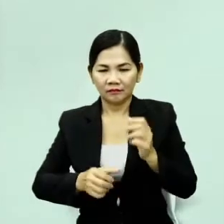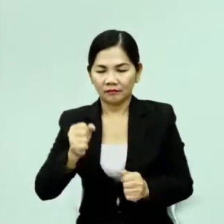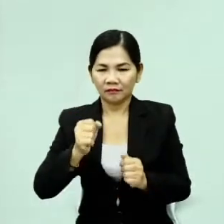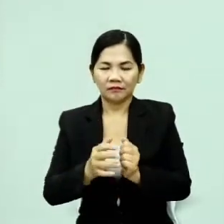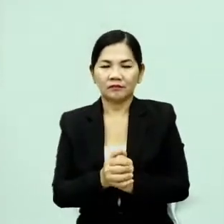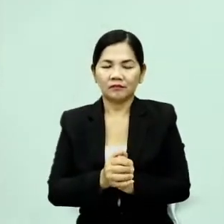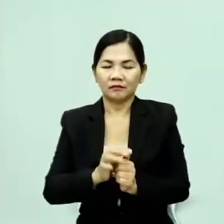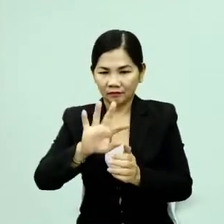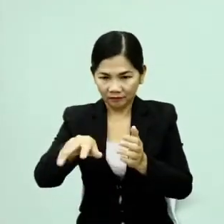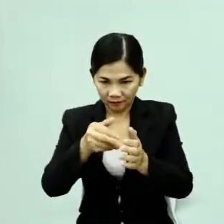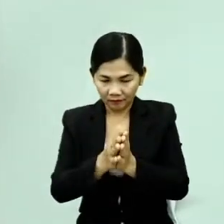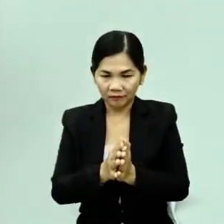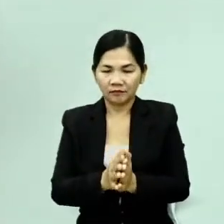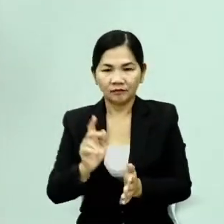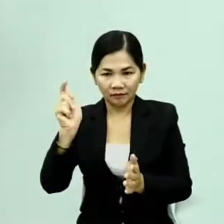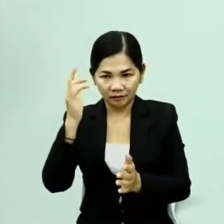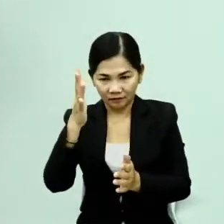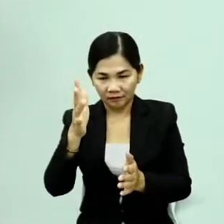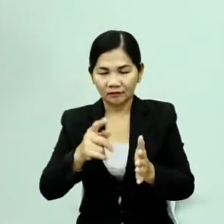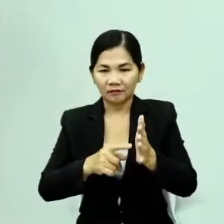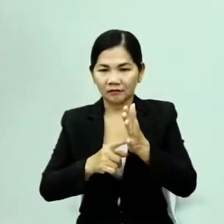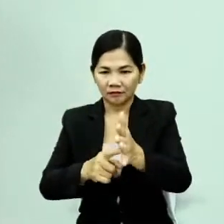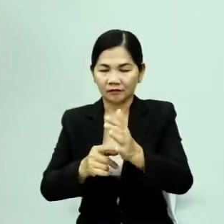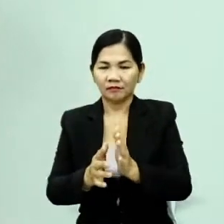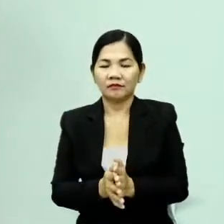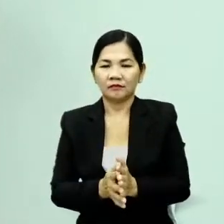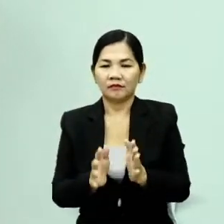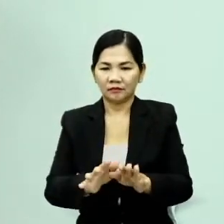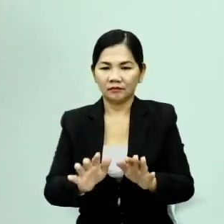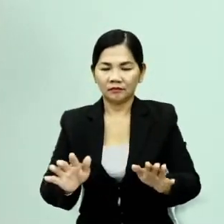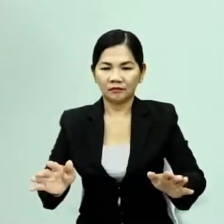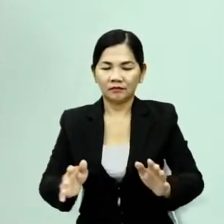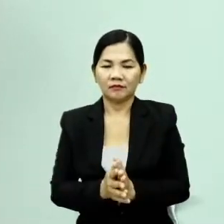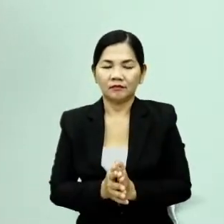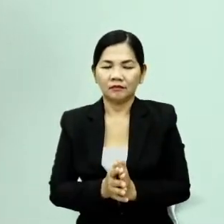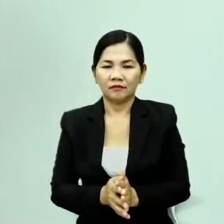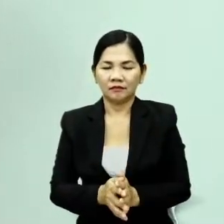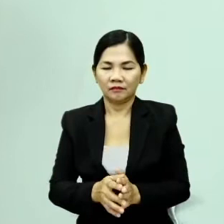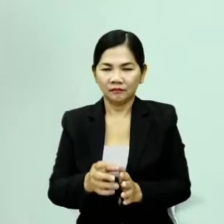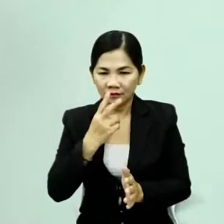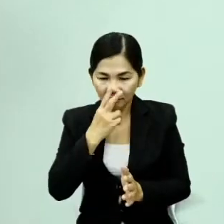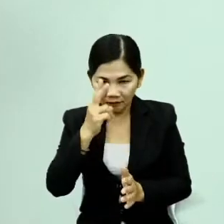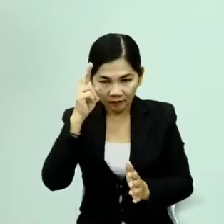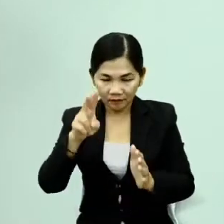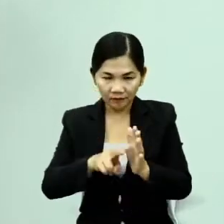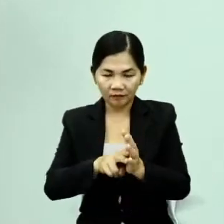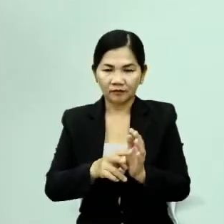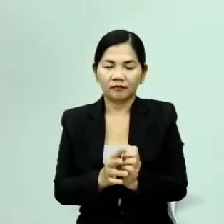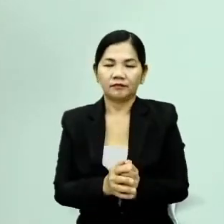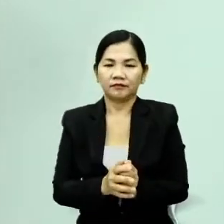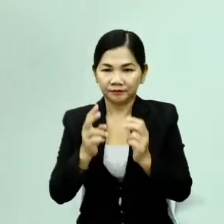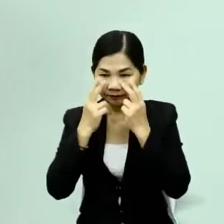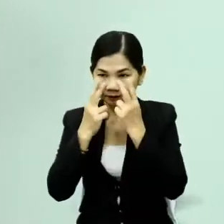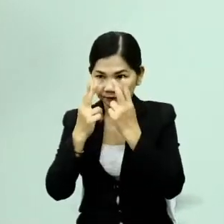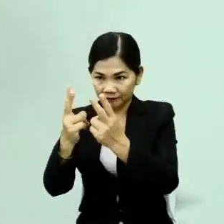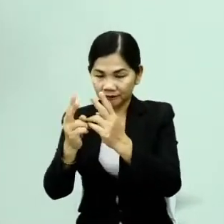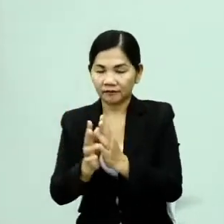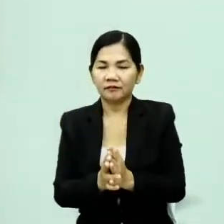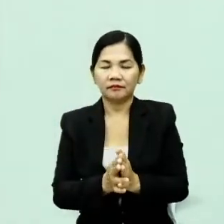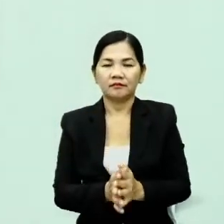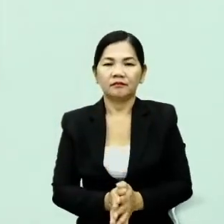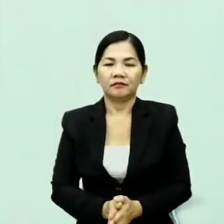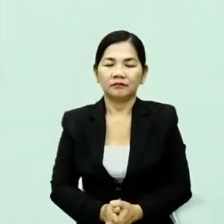chào con chẳng để con nông miên cha rụp hiệp cha bằng to tiết sầm rập ở con cô tặng ạc nía cha ở sân kết mờ là con nãy chẳng con chăm tam đang tặng ạc